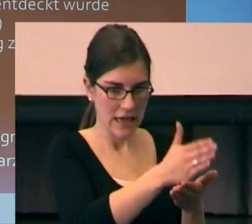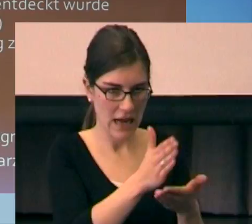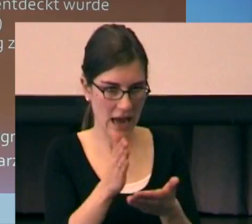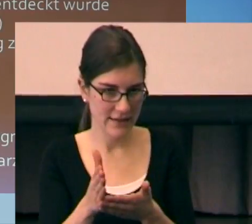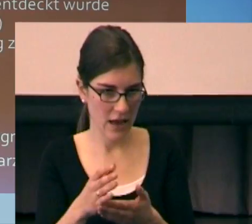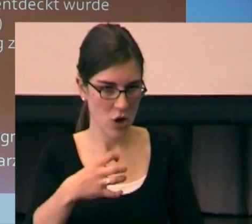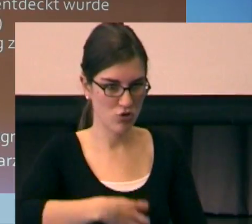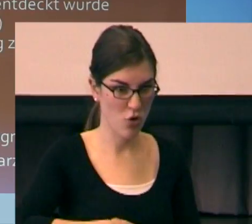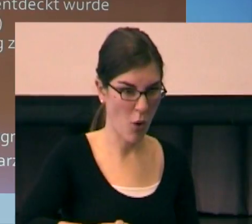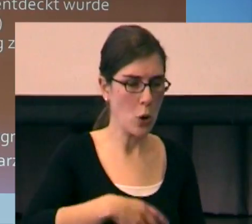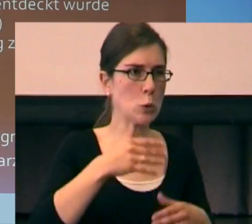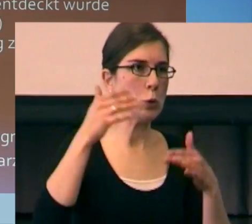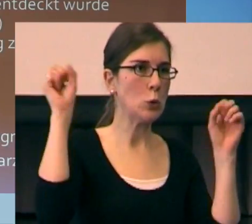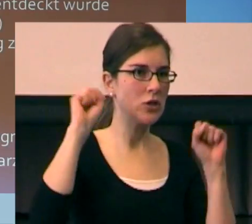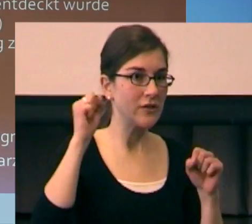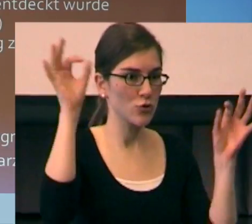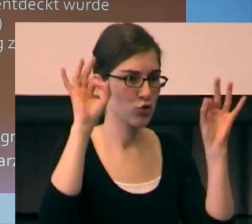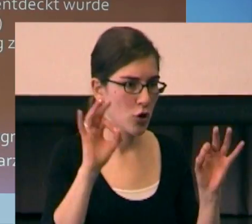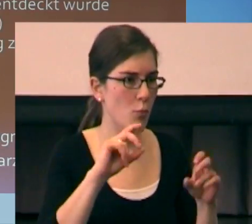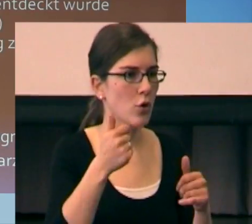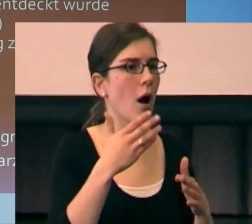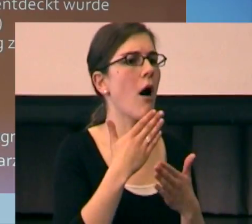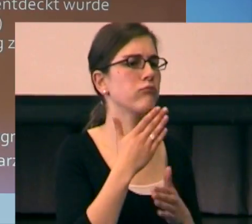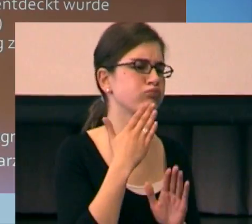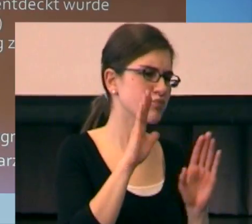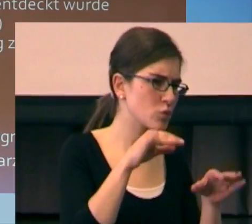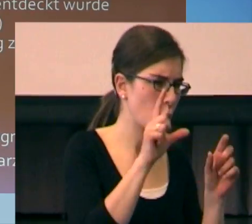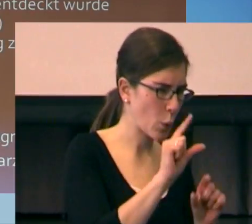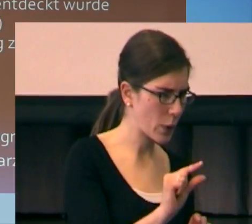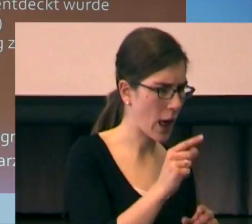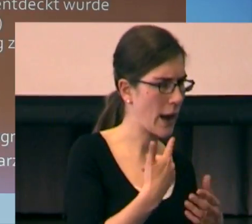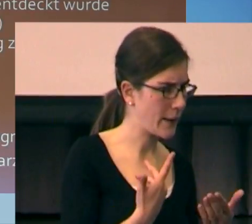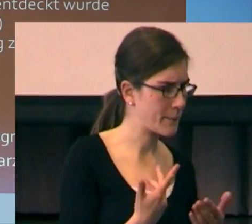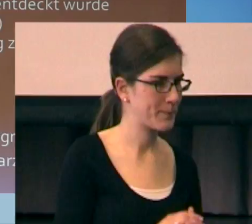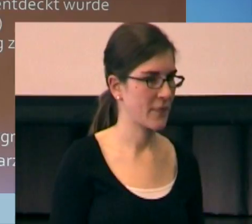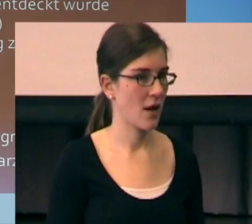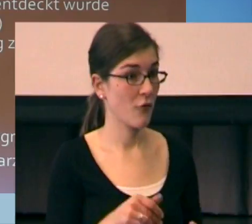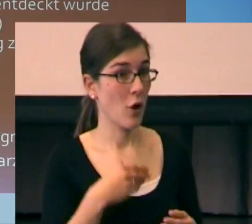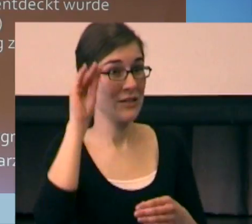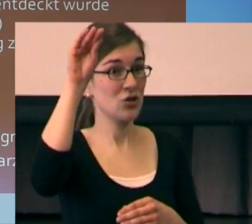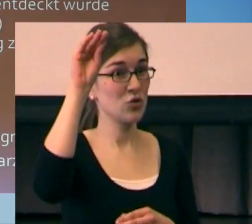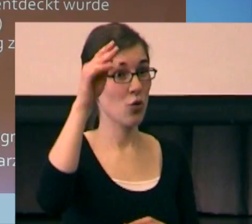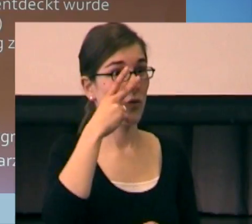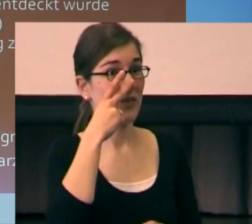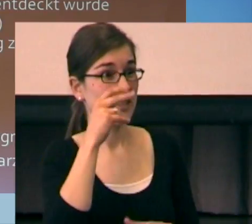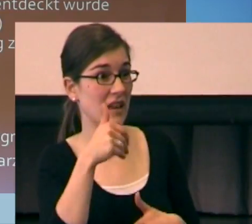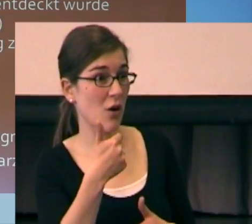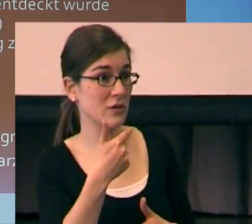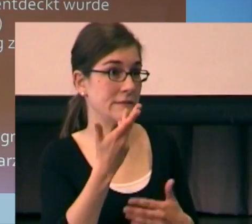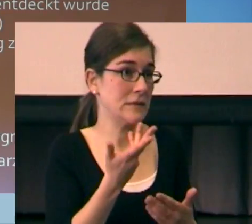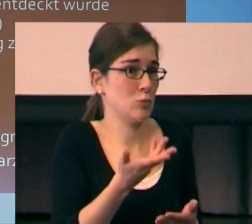dann einer eventuell vorhandenen Prostatakrebserkrankung, für die Prognose, was wir dem Patienten sagen können,